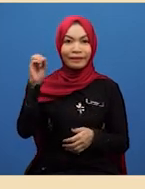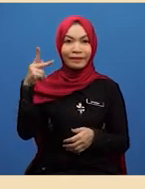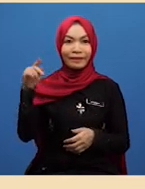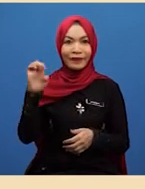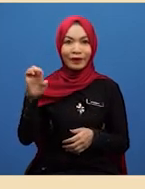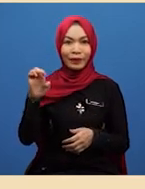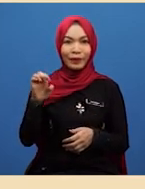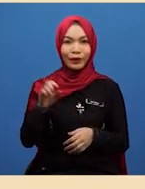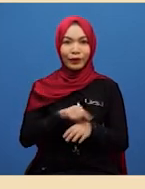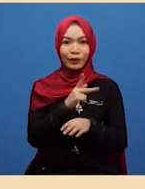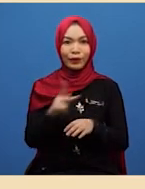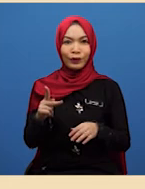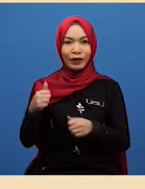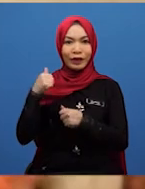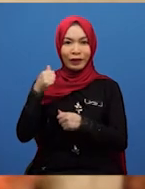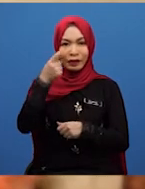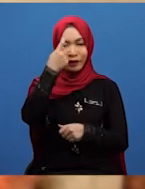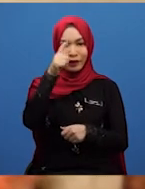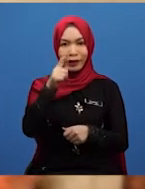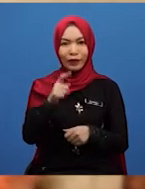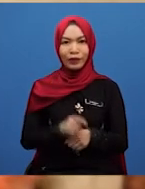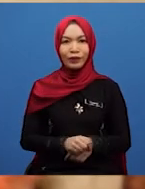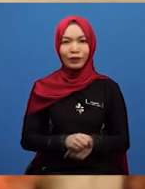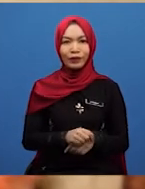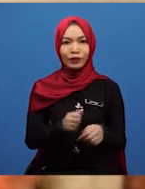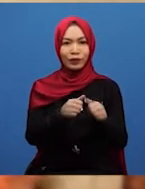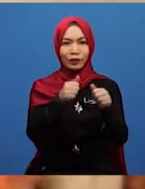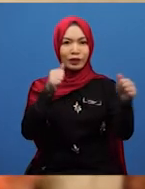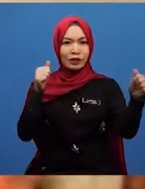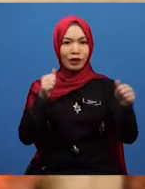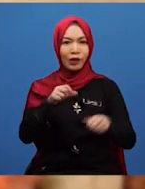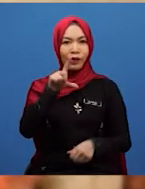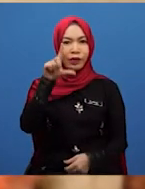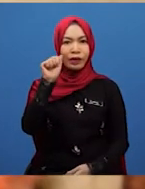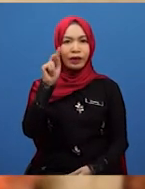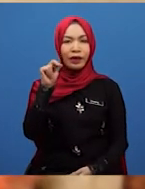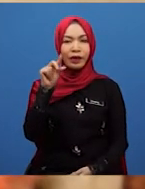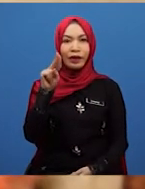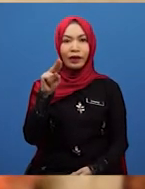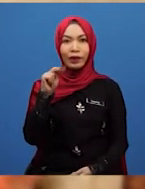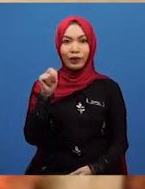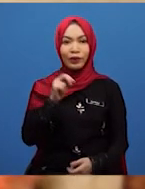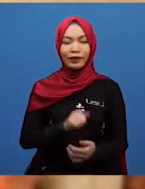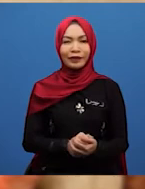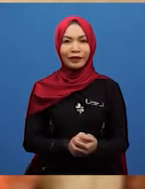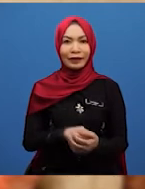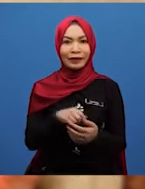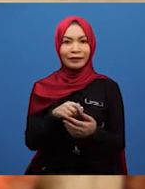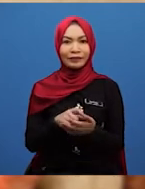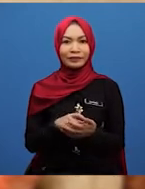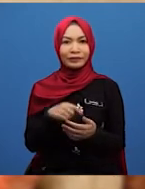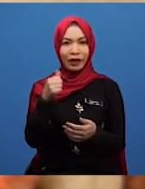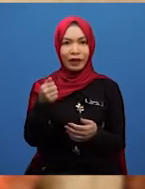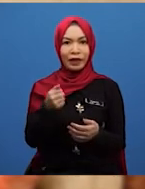adalah untuk memerangi Lanun. Usai melaksanakan 4 strategi tadi, James Brooke telah